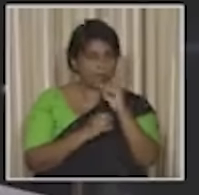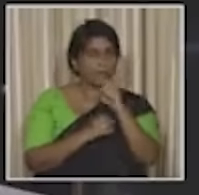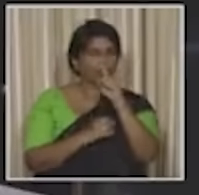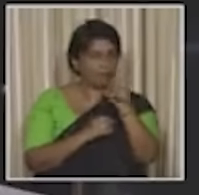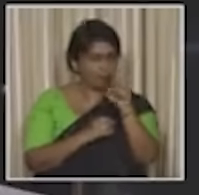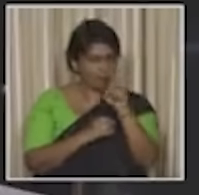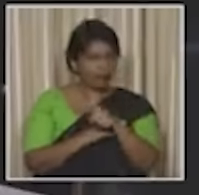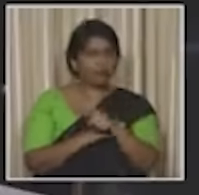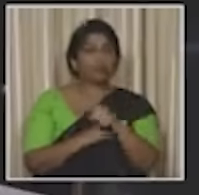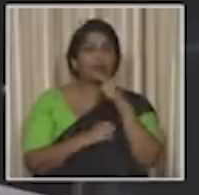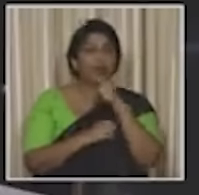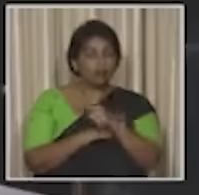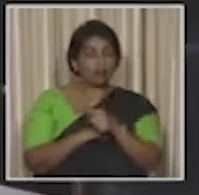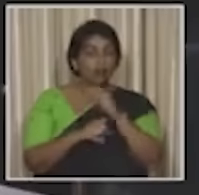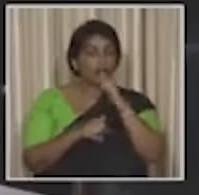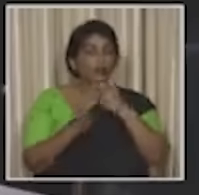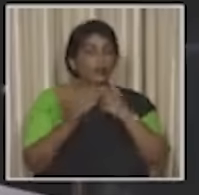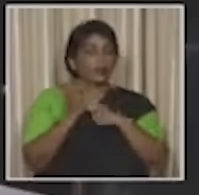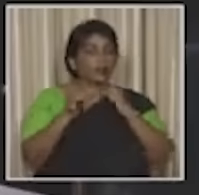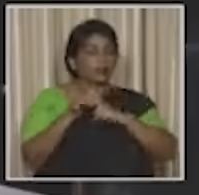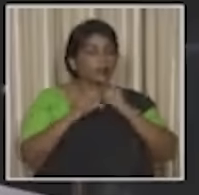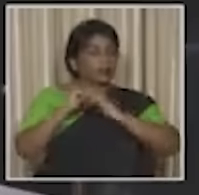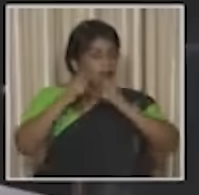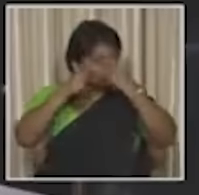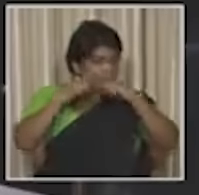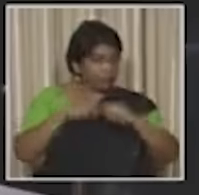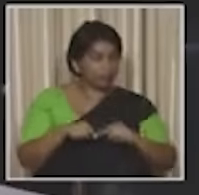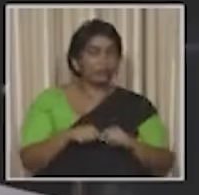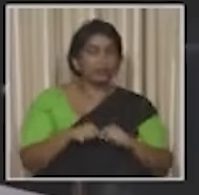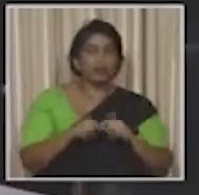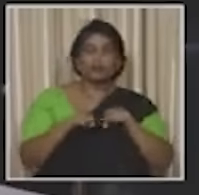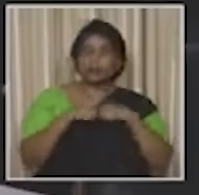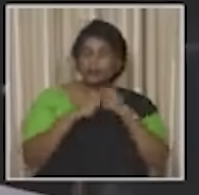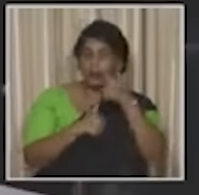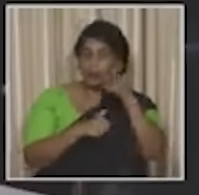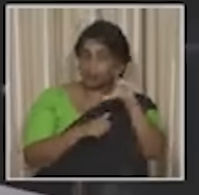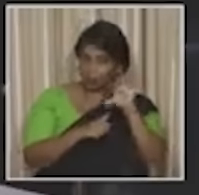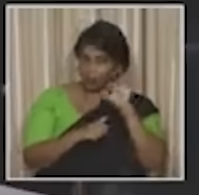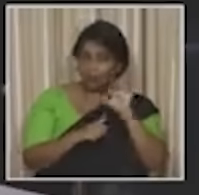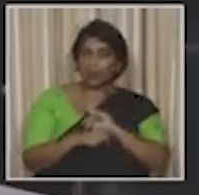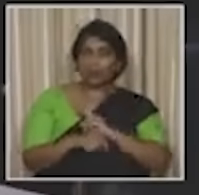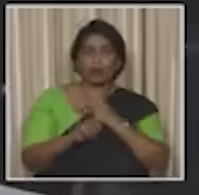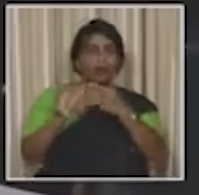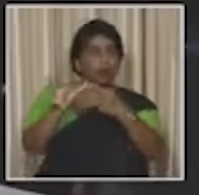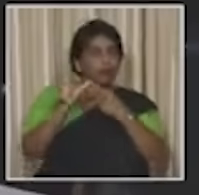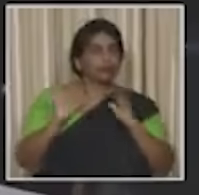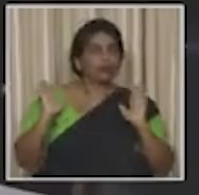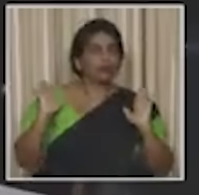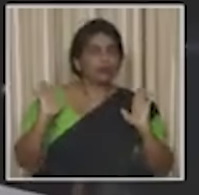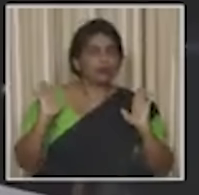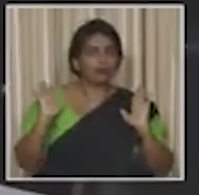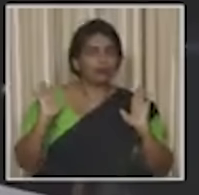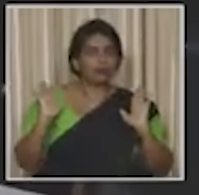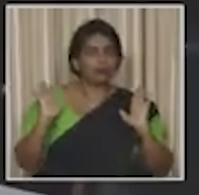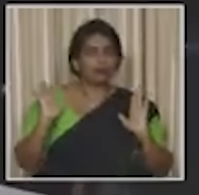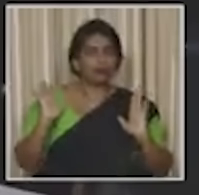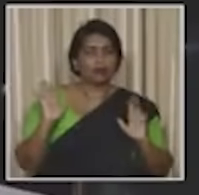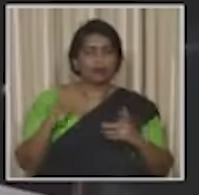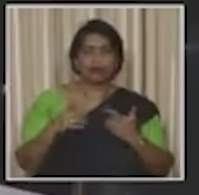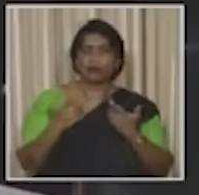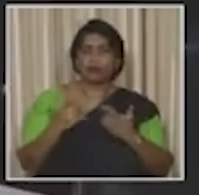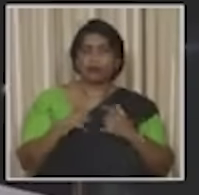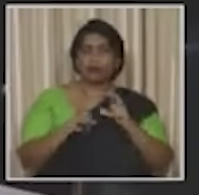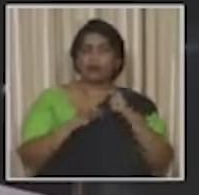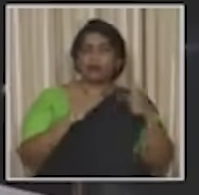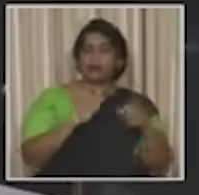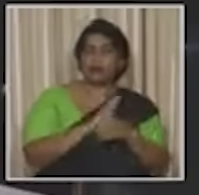beradi. Eka DM itu tender parti parti anu kamu nekarad hari samaga betul orang kata Eka tadi tu mau pilih turun denno. Awasan kerana kita kira denno